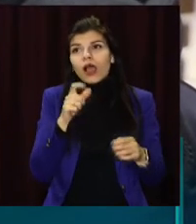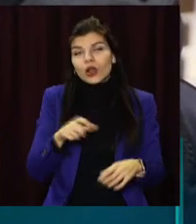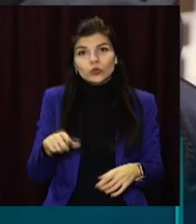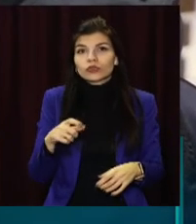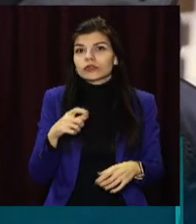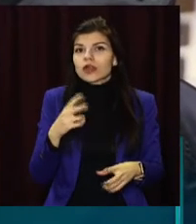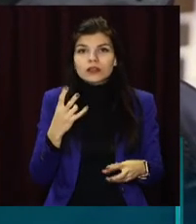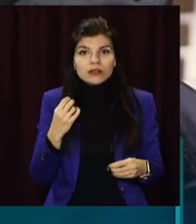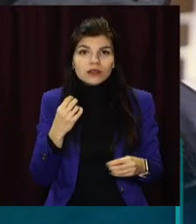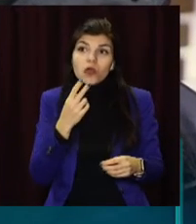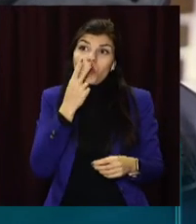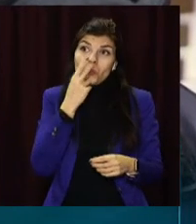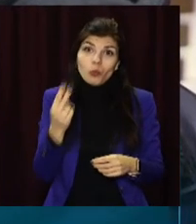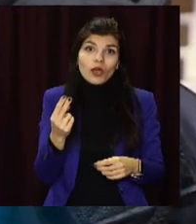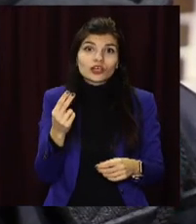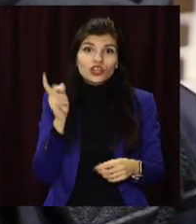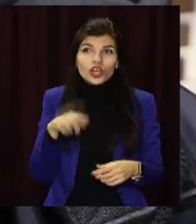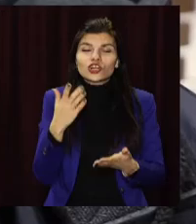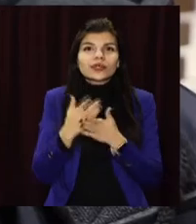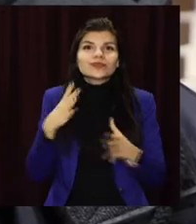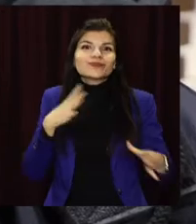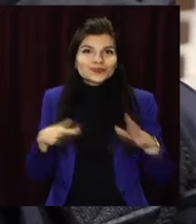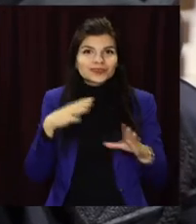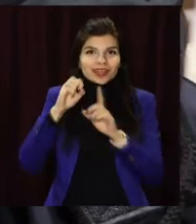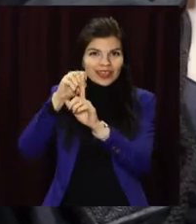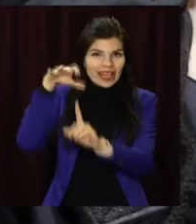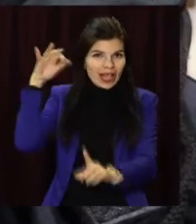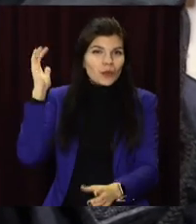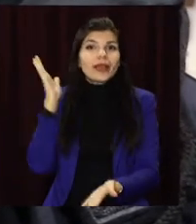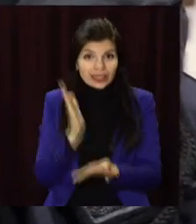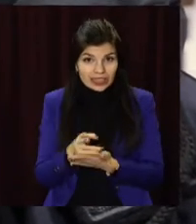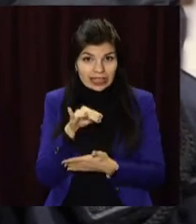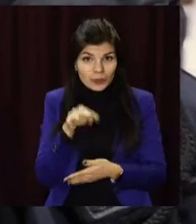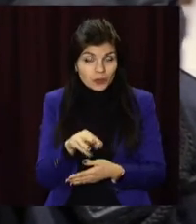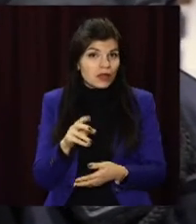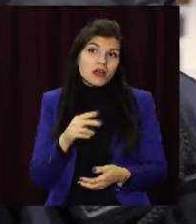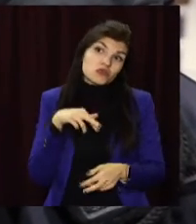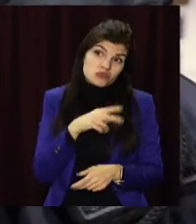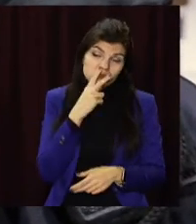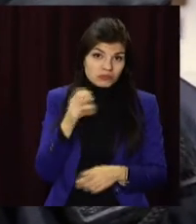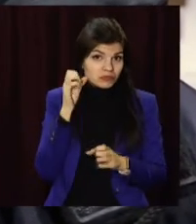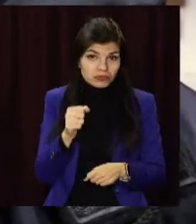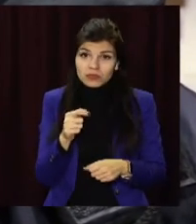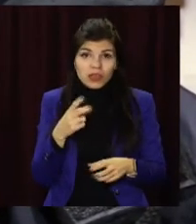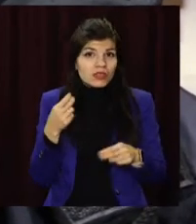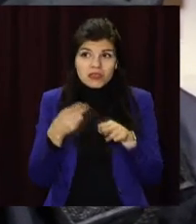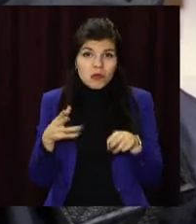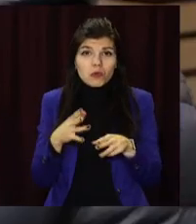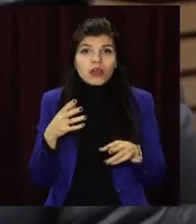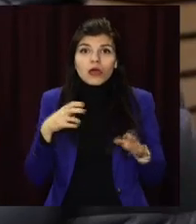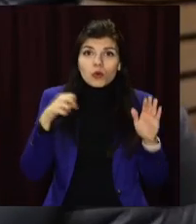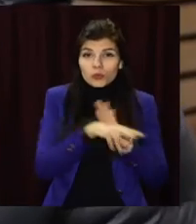люди, бачачи навіть панорамний дим, йдуть і не зважають ні на які